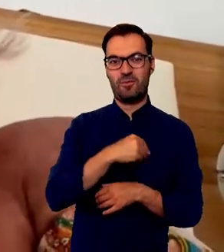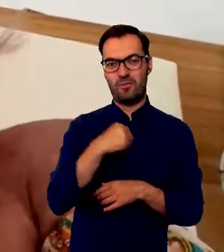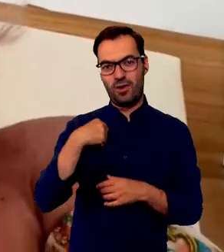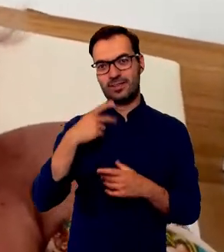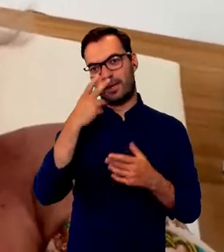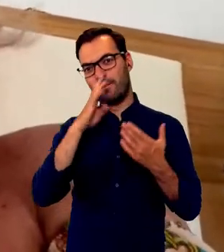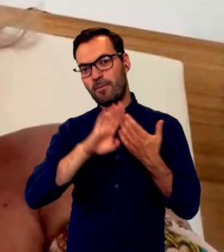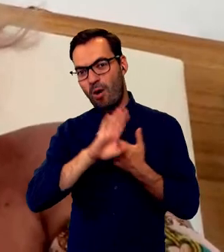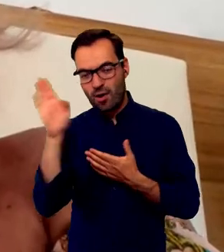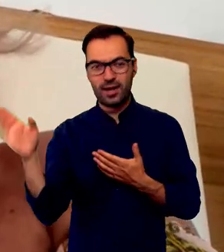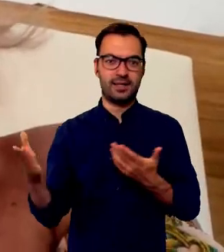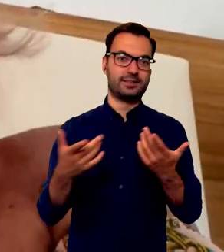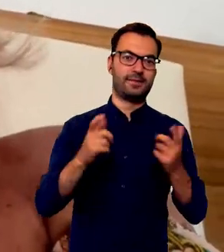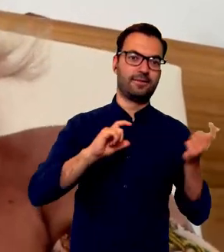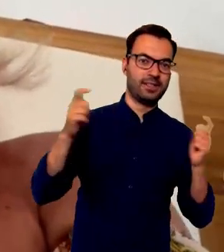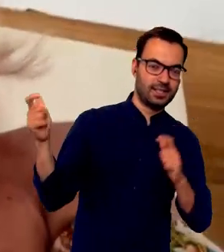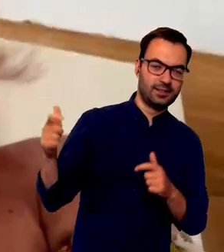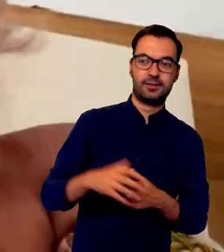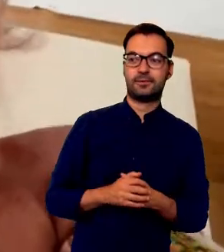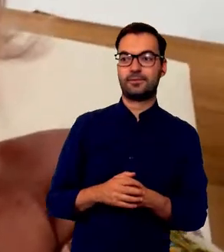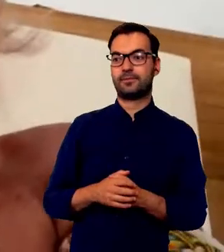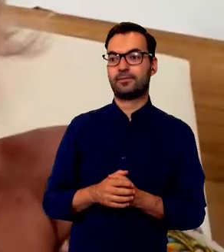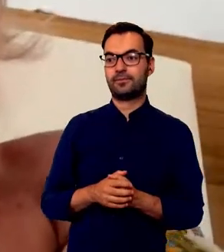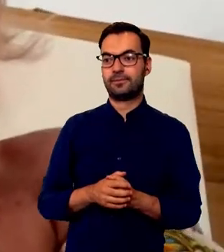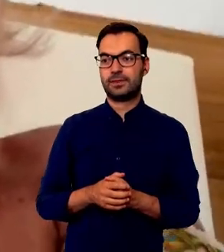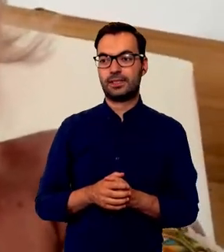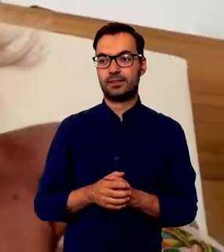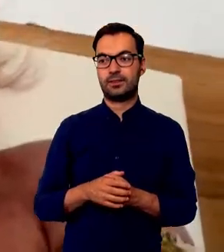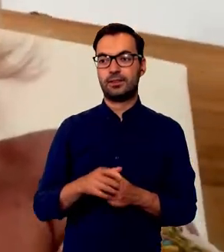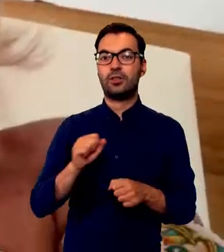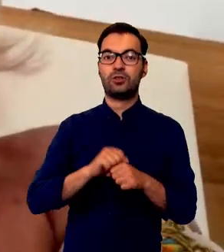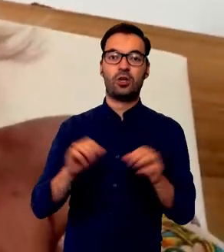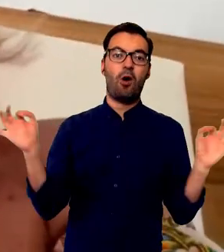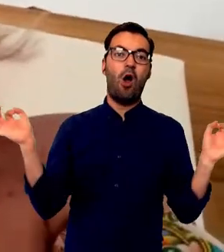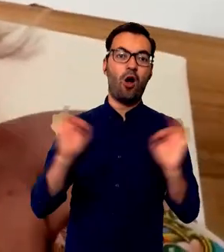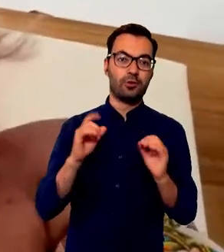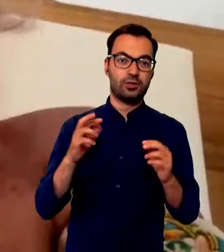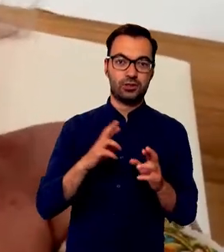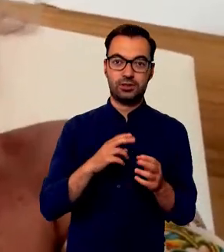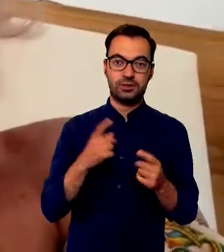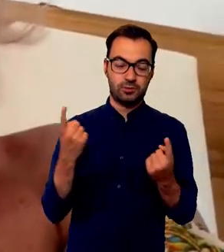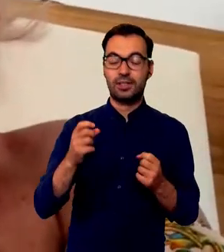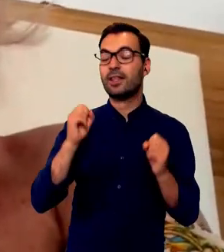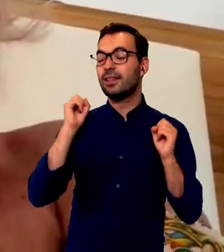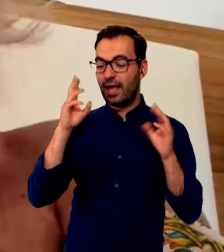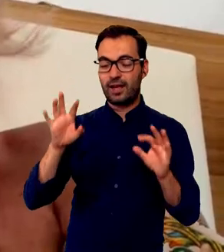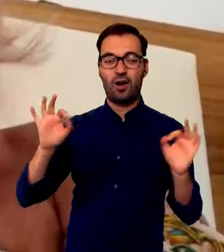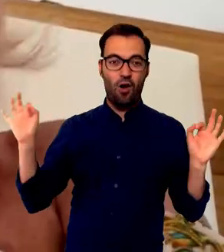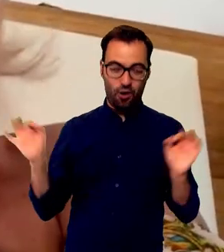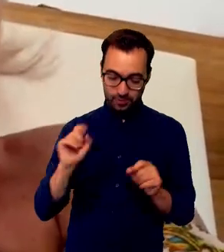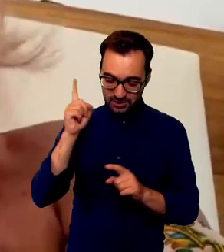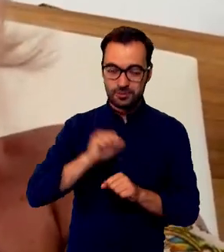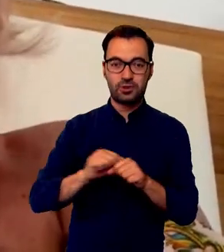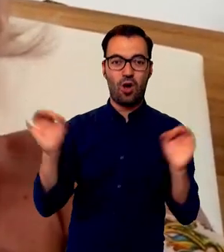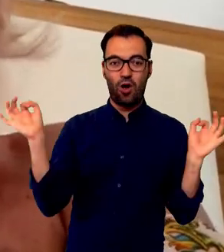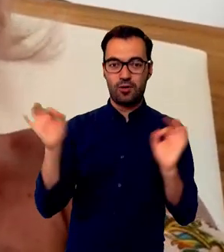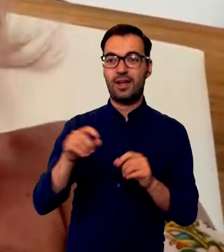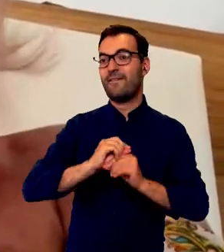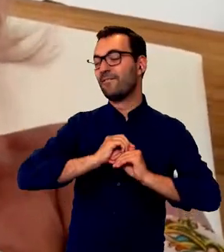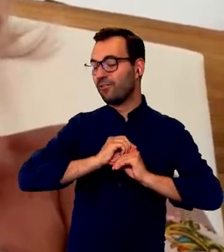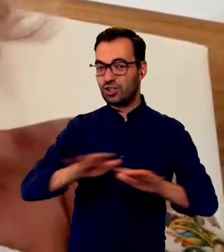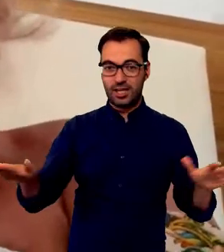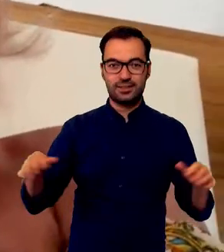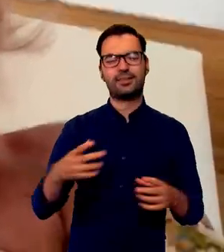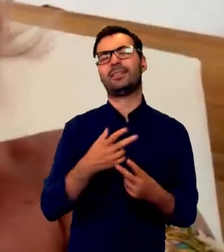na różne eventy, na różne wydarzenia. Czy dzieją się tam straszne rzeczy? Dzieją się tam bardzo straszne rzeczy. Czy one są